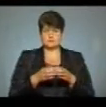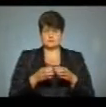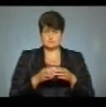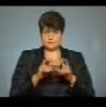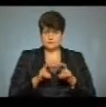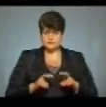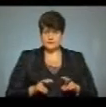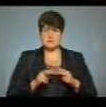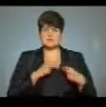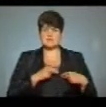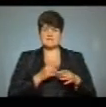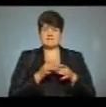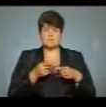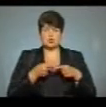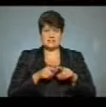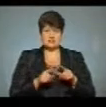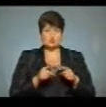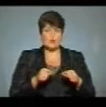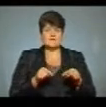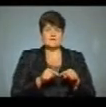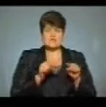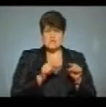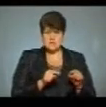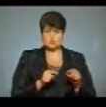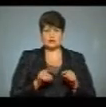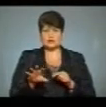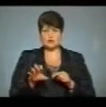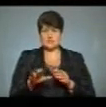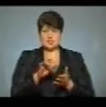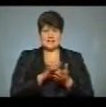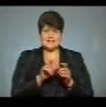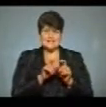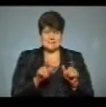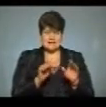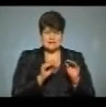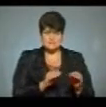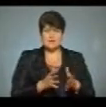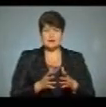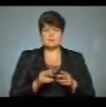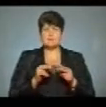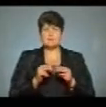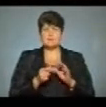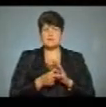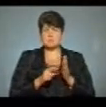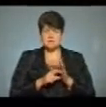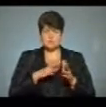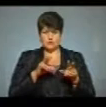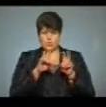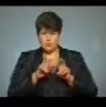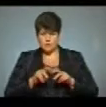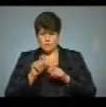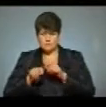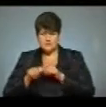працівники вибухотехнічного відділу, кінологічний центр. Приміщення медичного закладу було обстежено.